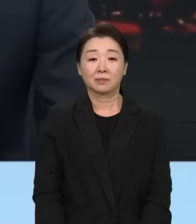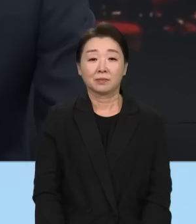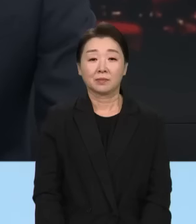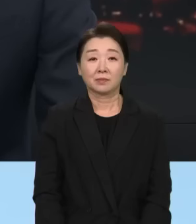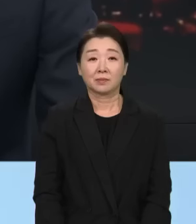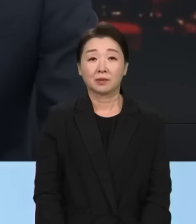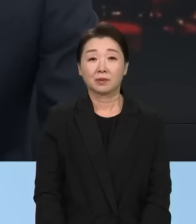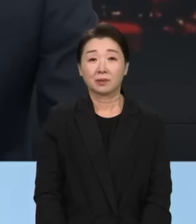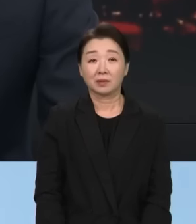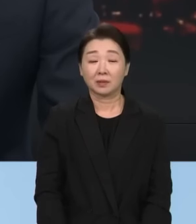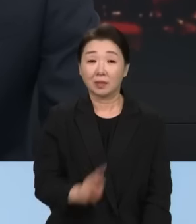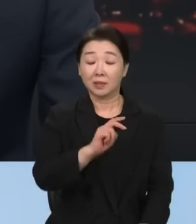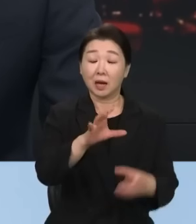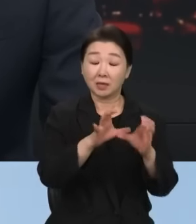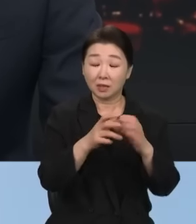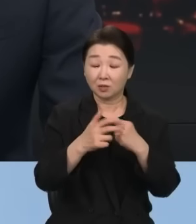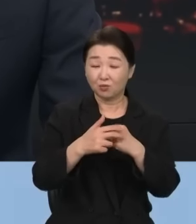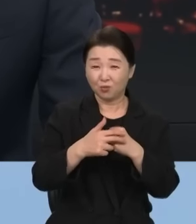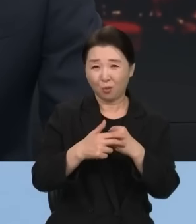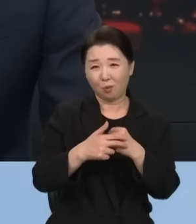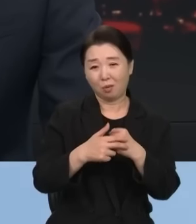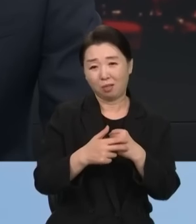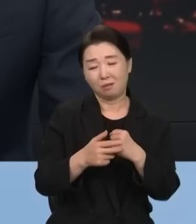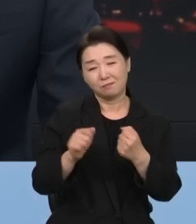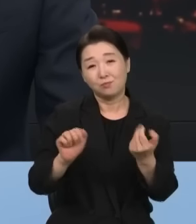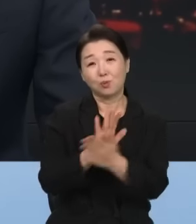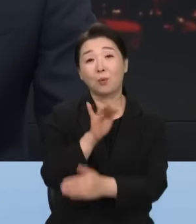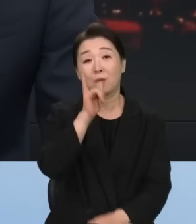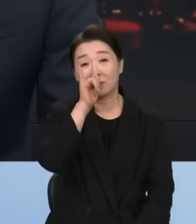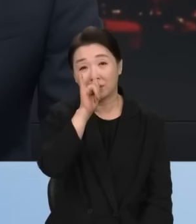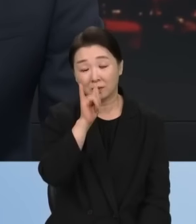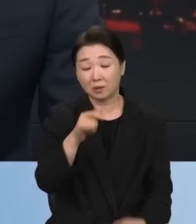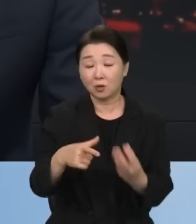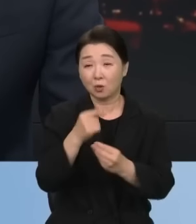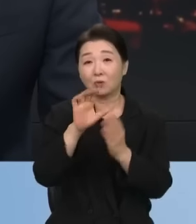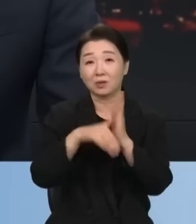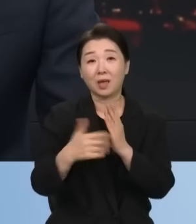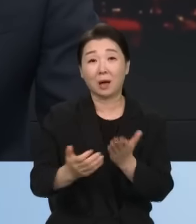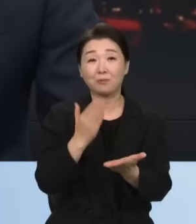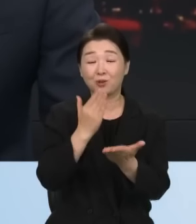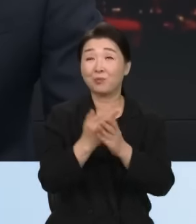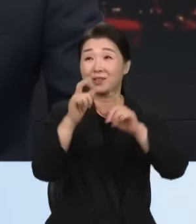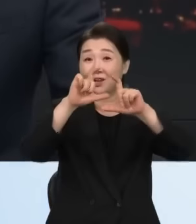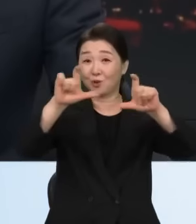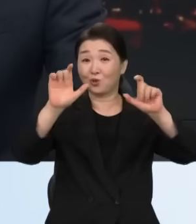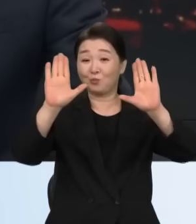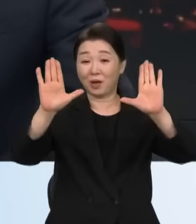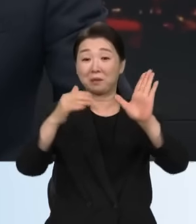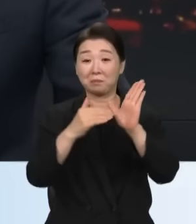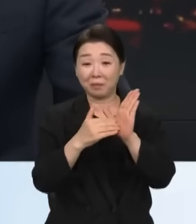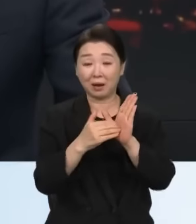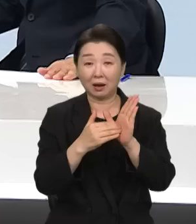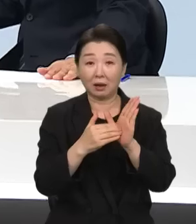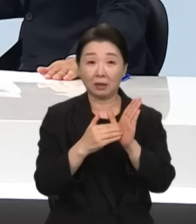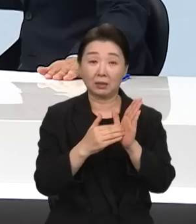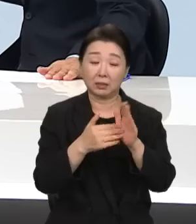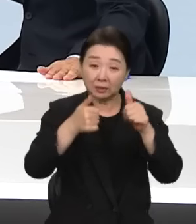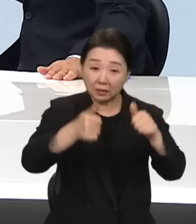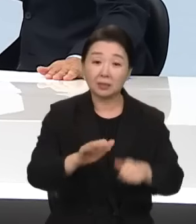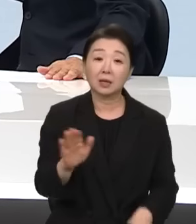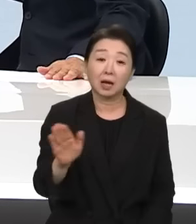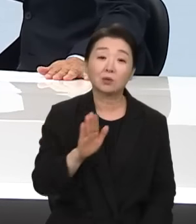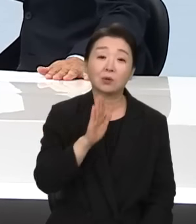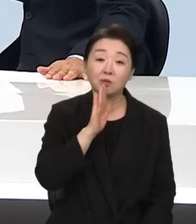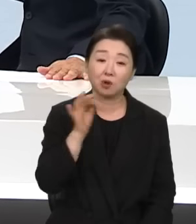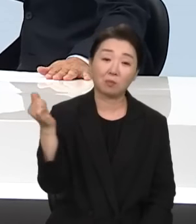의료대란 이어지니까 연휴 기간에 아프지 말자 이런 현수막을 또 붙였다고 그렇습니다 야당에서는 추석의 사 대신 진짜로